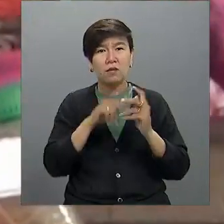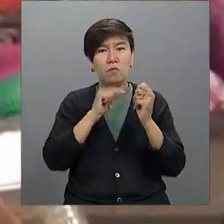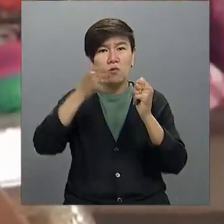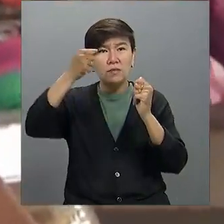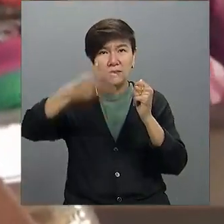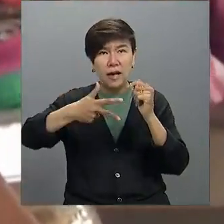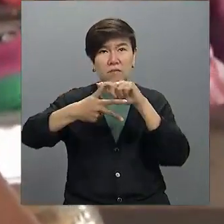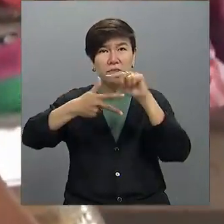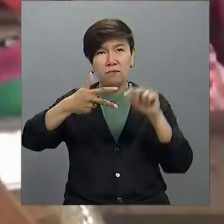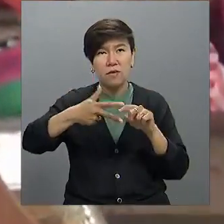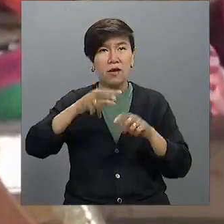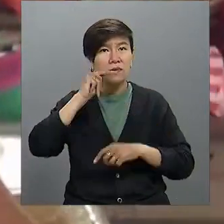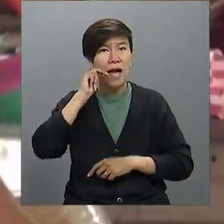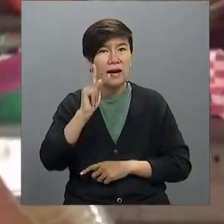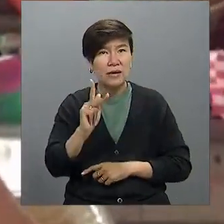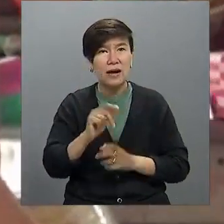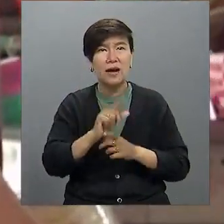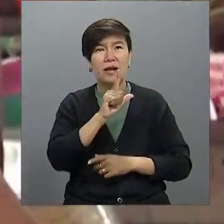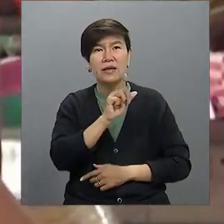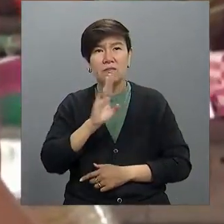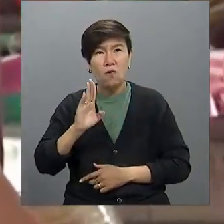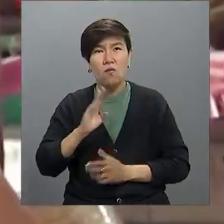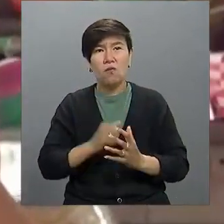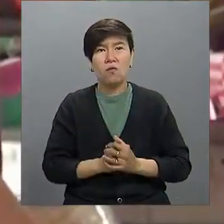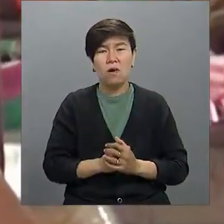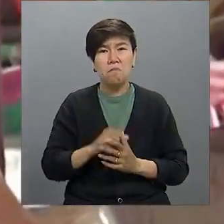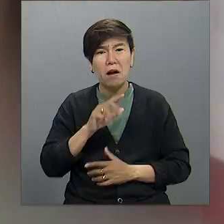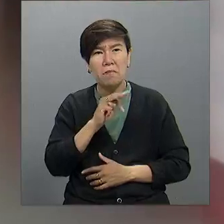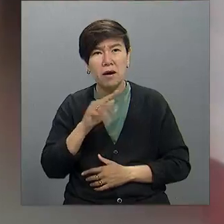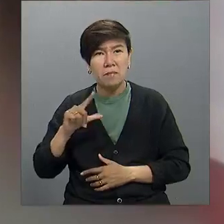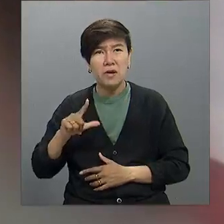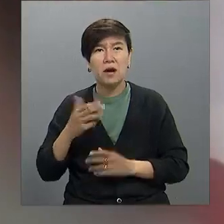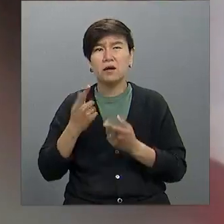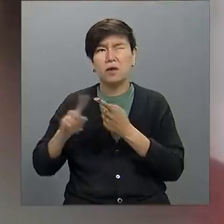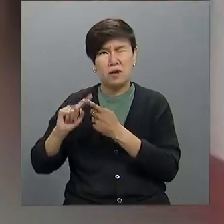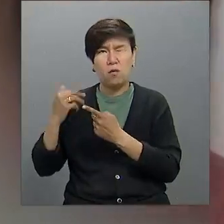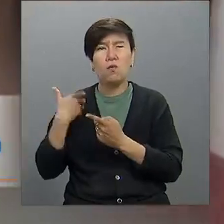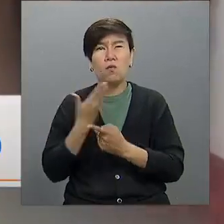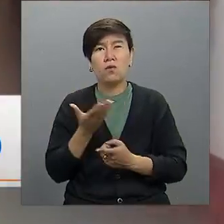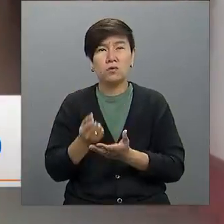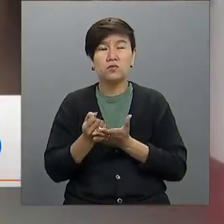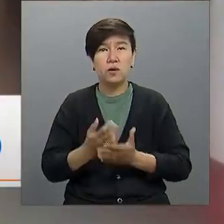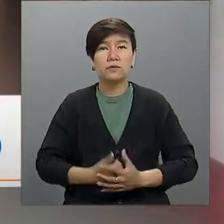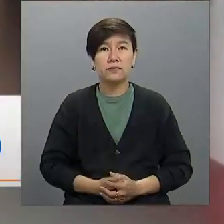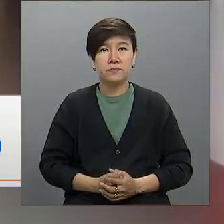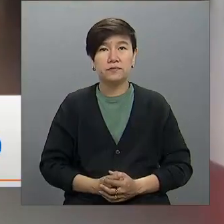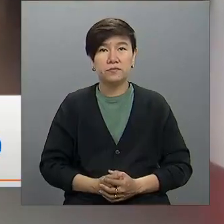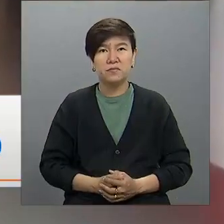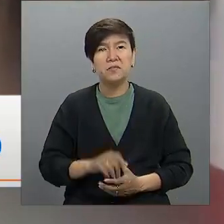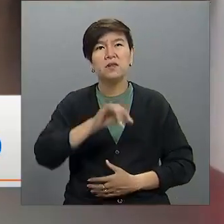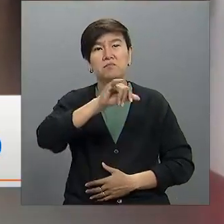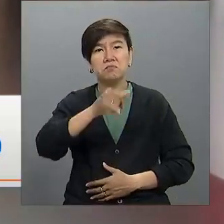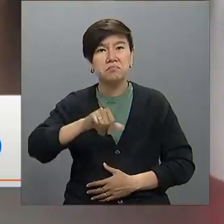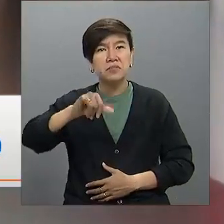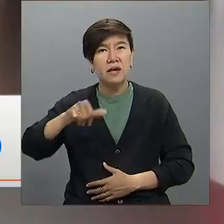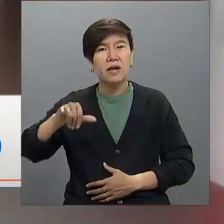เรือข้องกอลีบงหรือข้องเขากันมันซ้ำตำบล บางชาติกันค่ะ มันมาไม่เหมือนเถื่อนมาแล้วเนาะเขามา